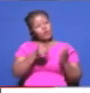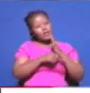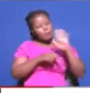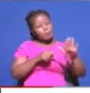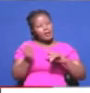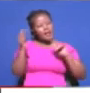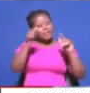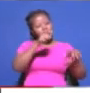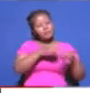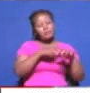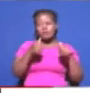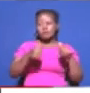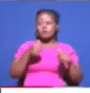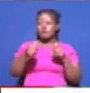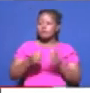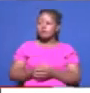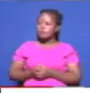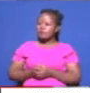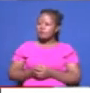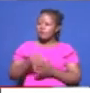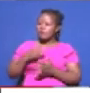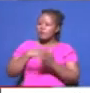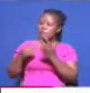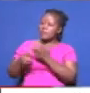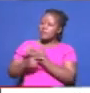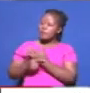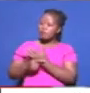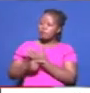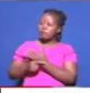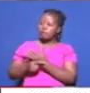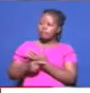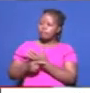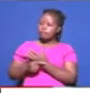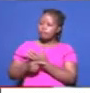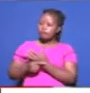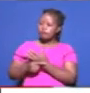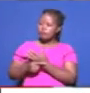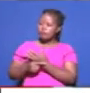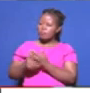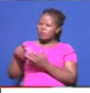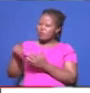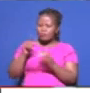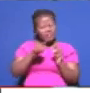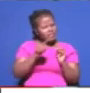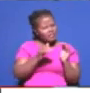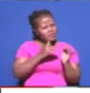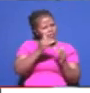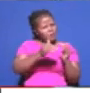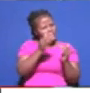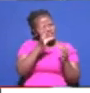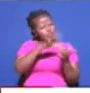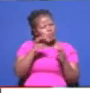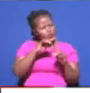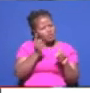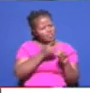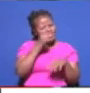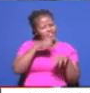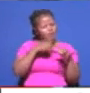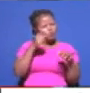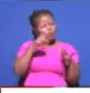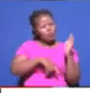ngapi kufanya shughuli ipi? Naitwa Lawrence Kipto Cheruiyot. Lawrence, niambie shughuli hii ilianza saa ngapi na hadi sasa inaendelea vipi,